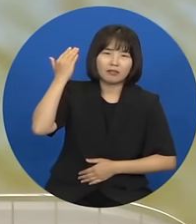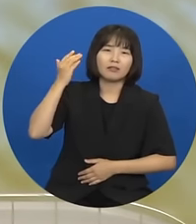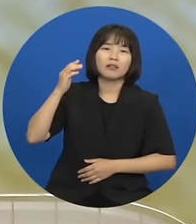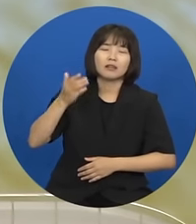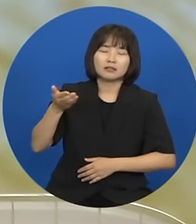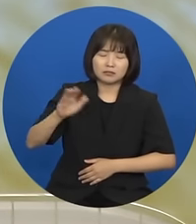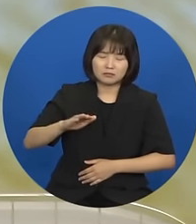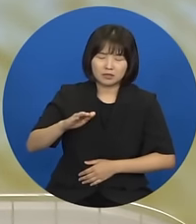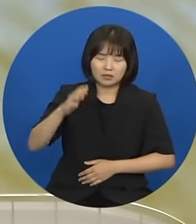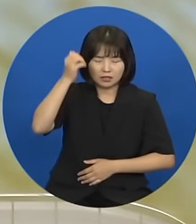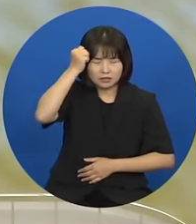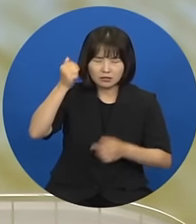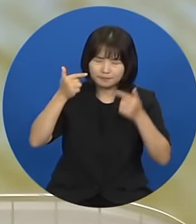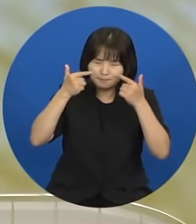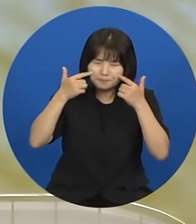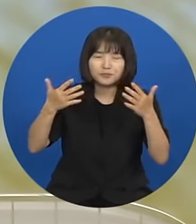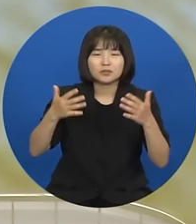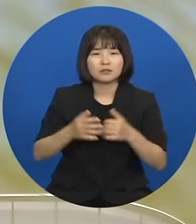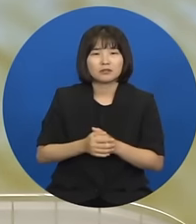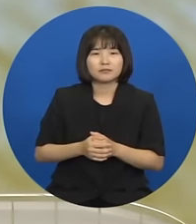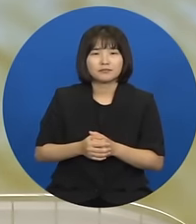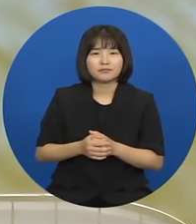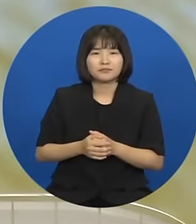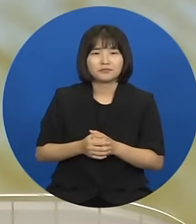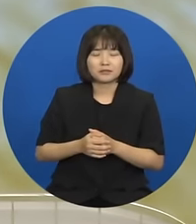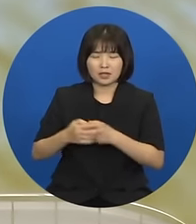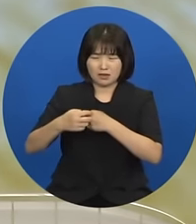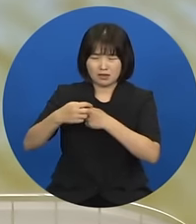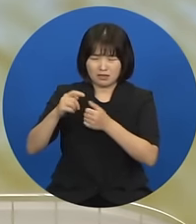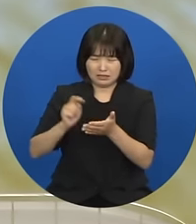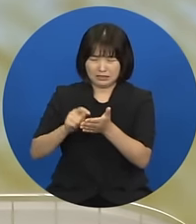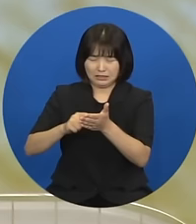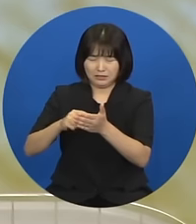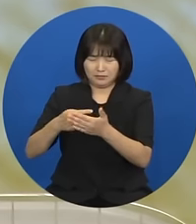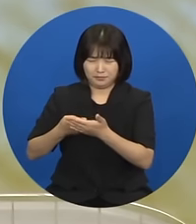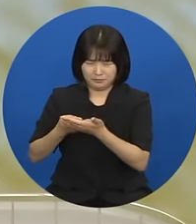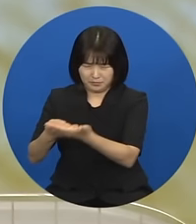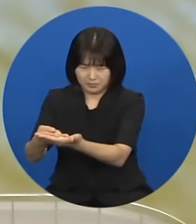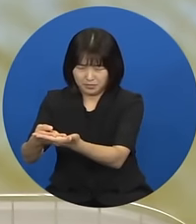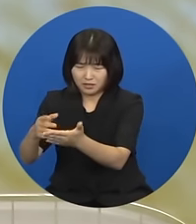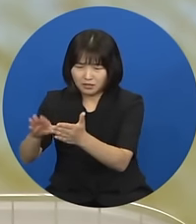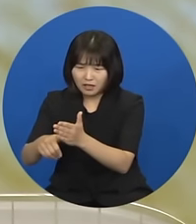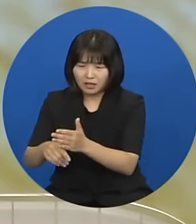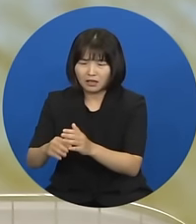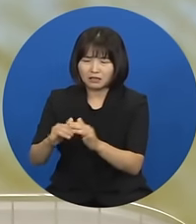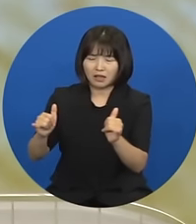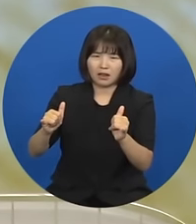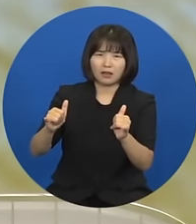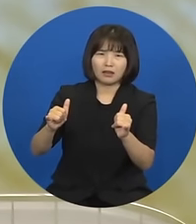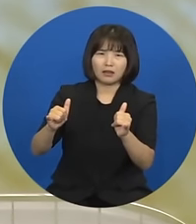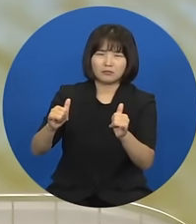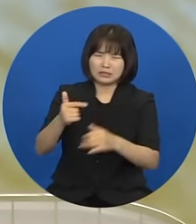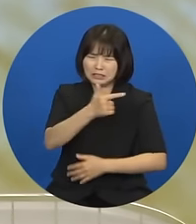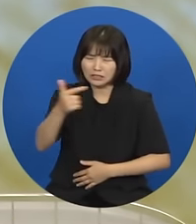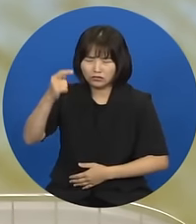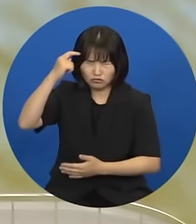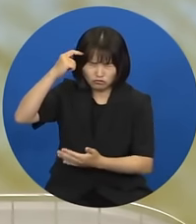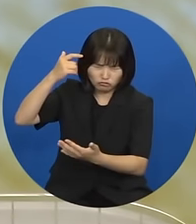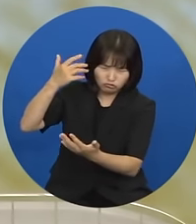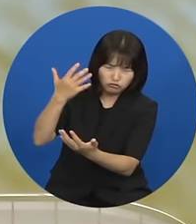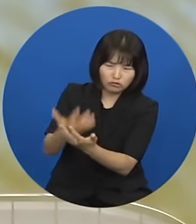있습니다. 응급실로 들어갔을 때 사람이 감당할 수 없는 충격을 받은 저희